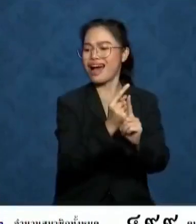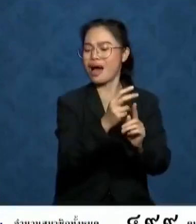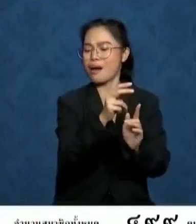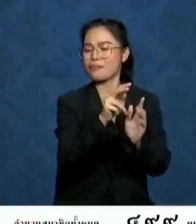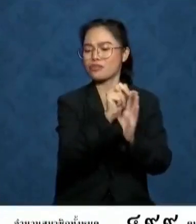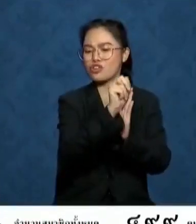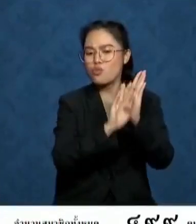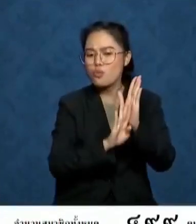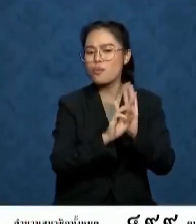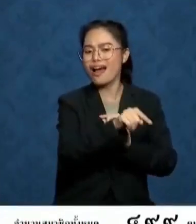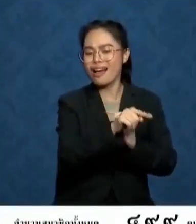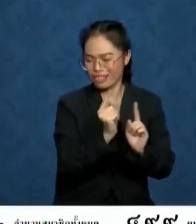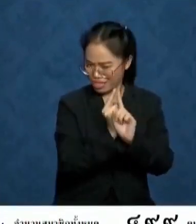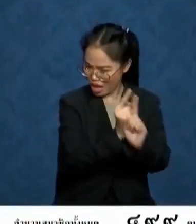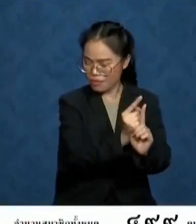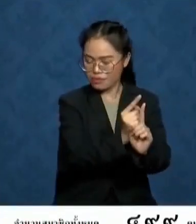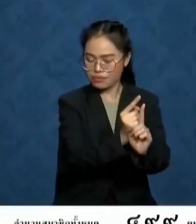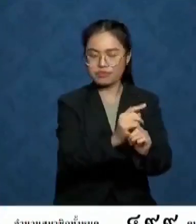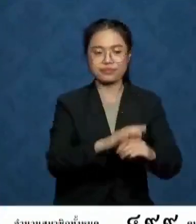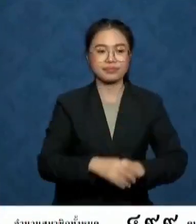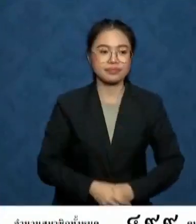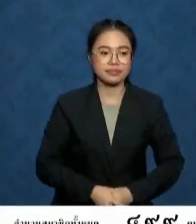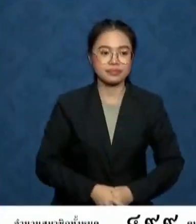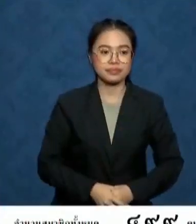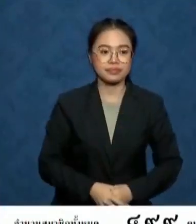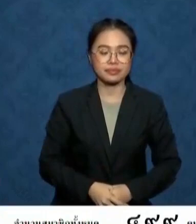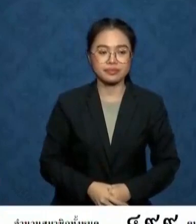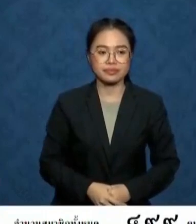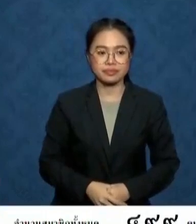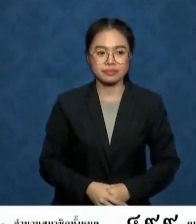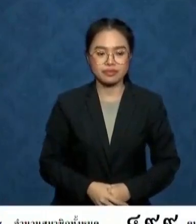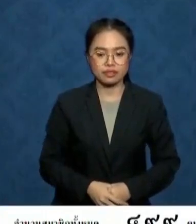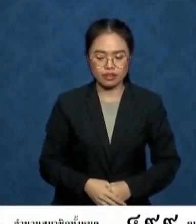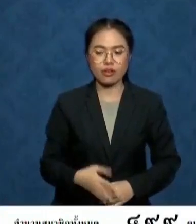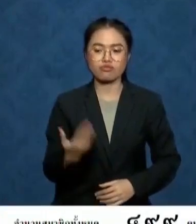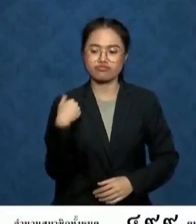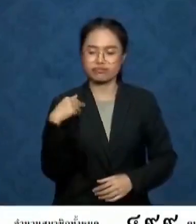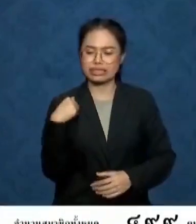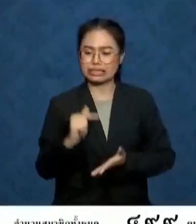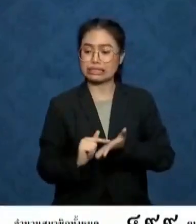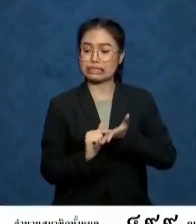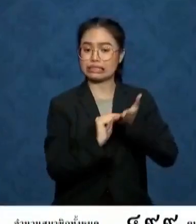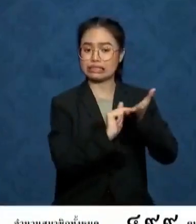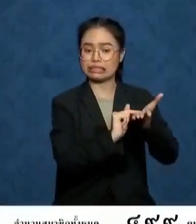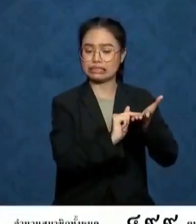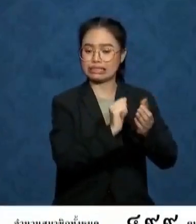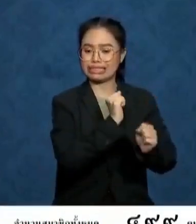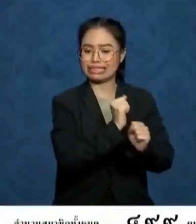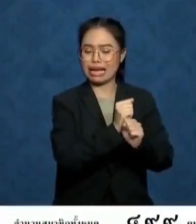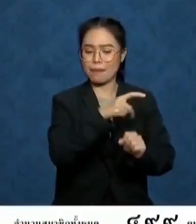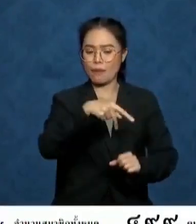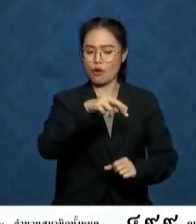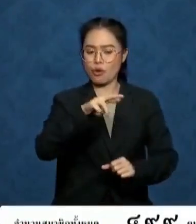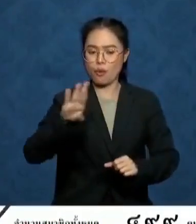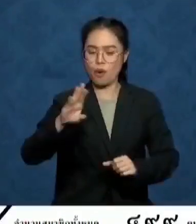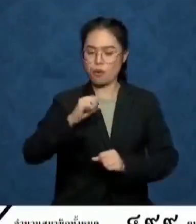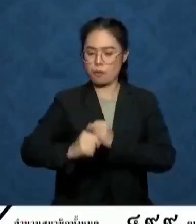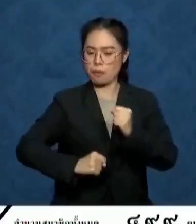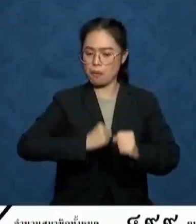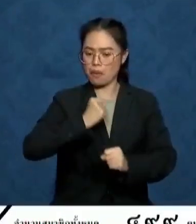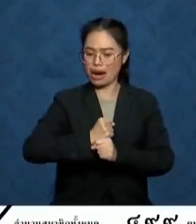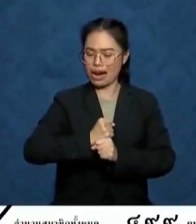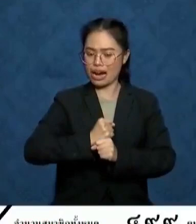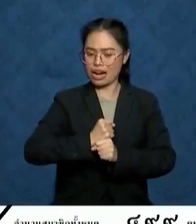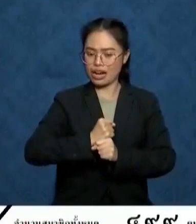นโยบายแล้วก่อนที่จะมีการเสนอร่างพรบงบประมานประจำปีใน